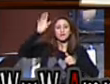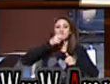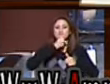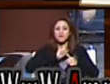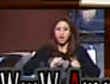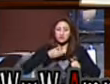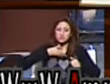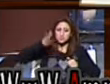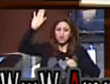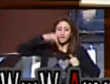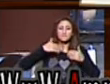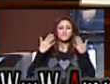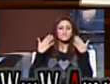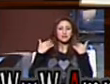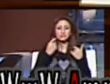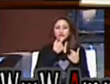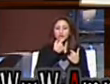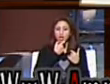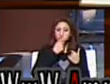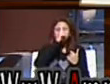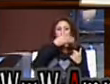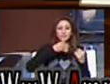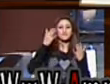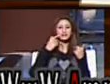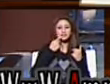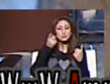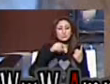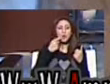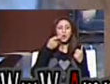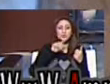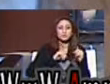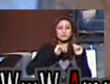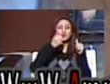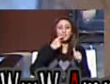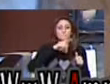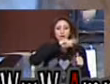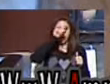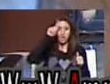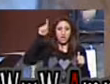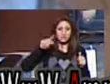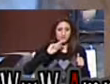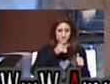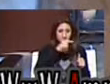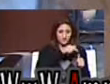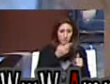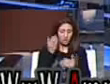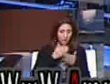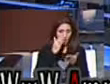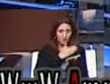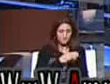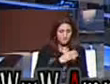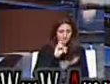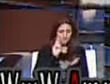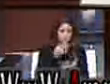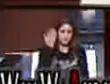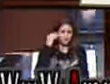وروما ولندن. طب هل القصر تعرض لاي سرقه قبل كده يا استاذ عبد المنعم؟ تعرض لسرقه